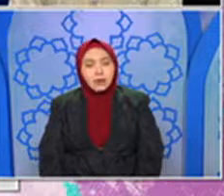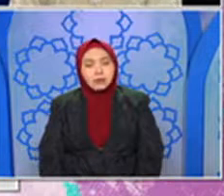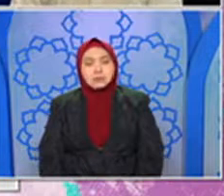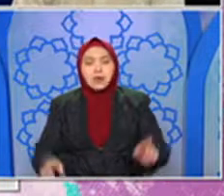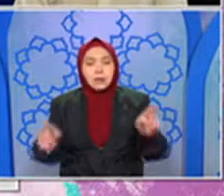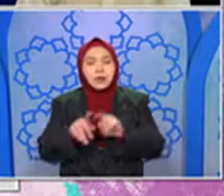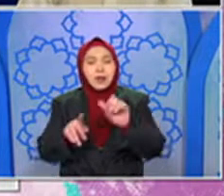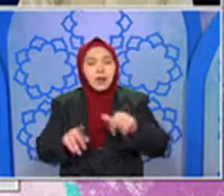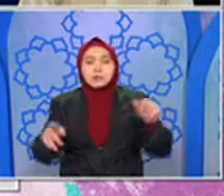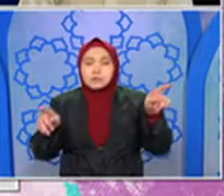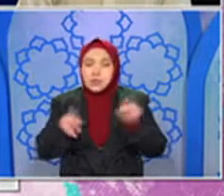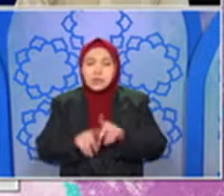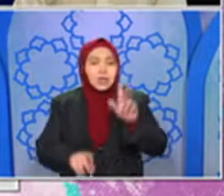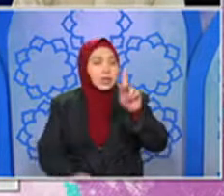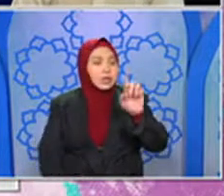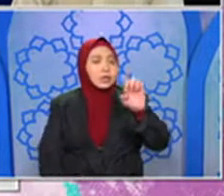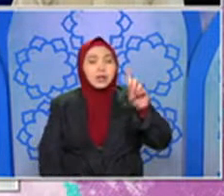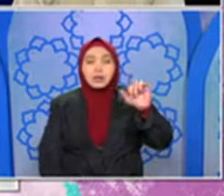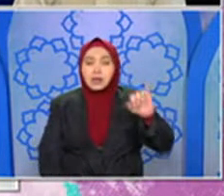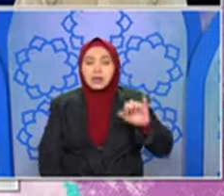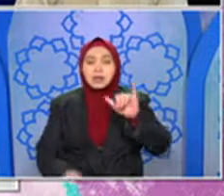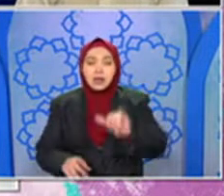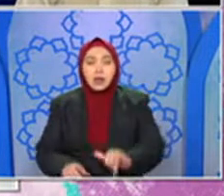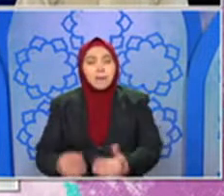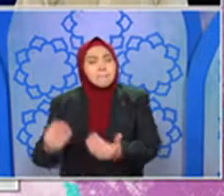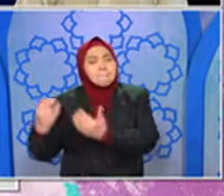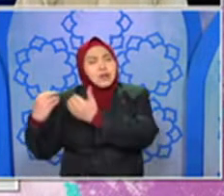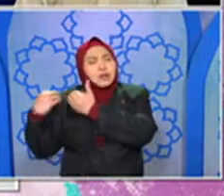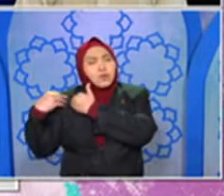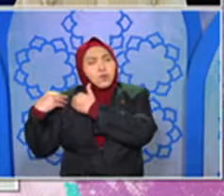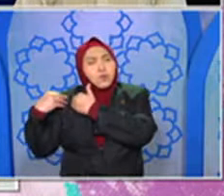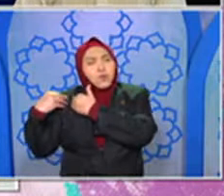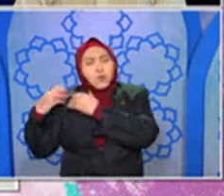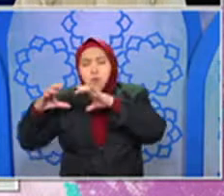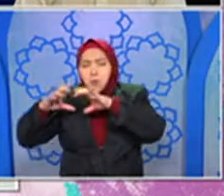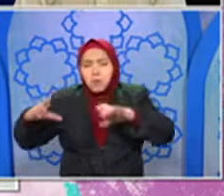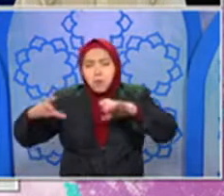بئس مثل القوم الذين كذبوا